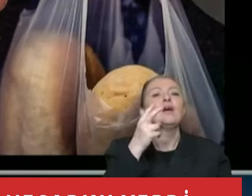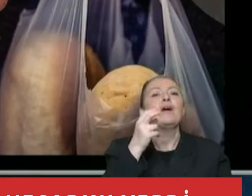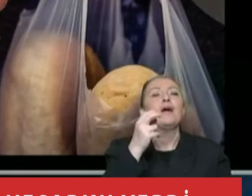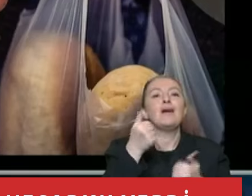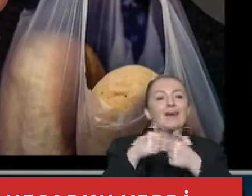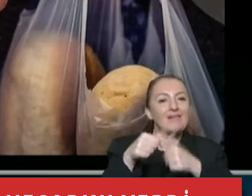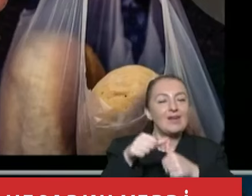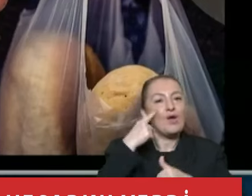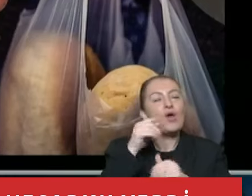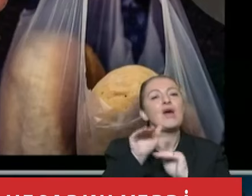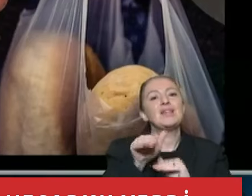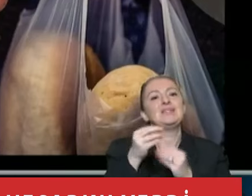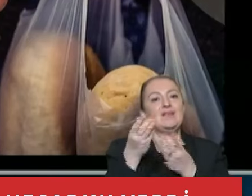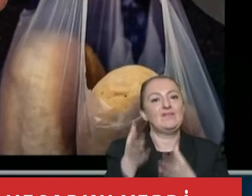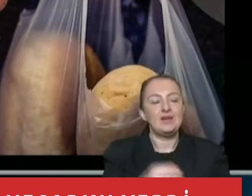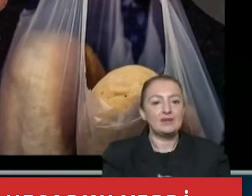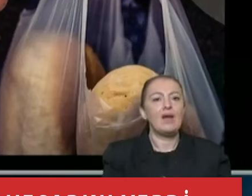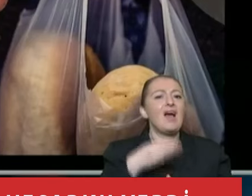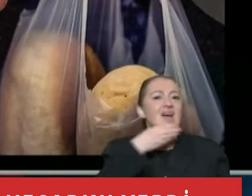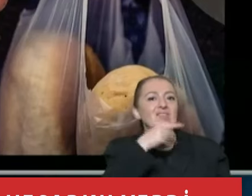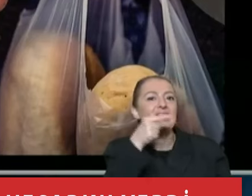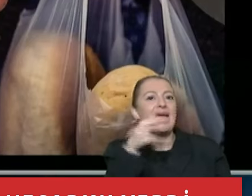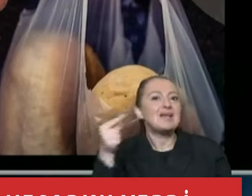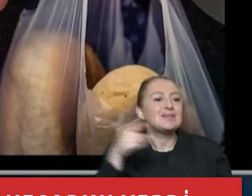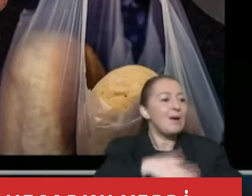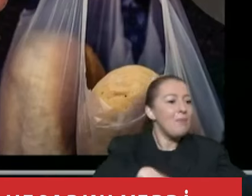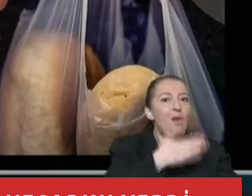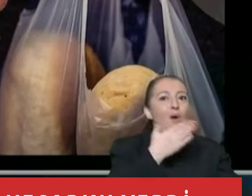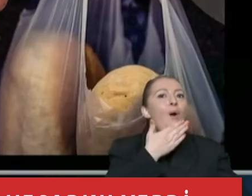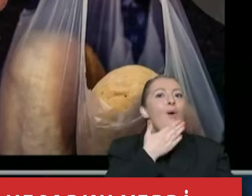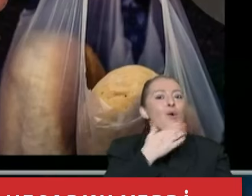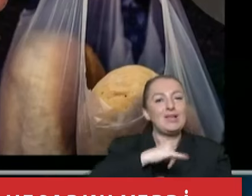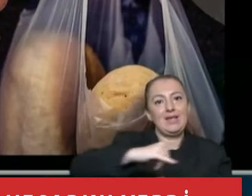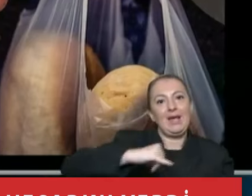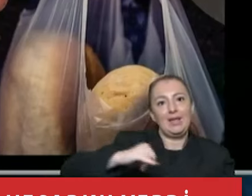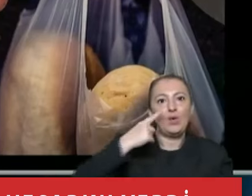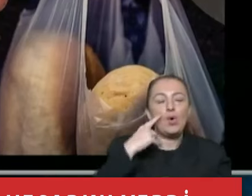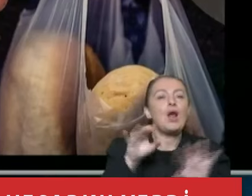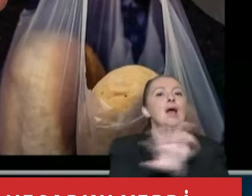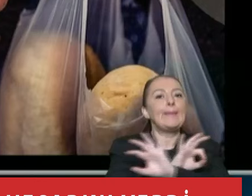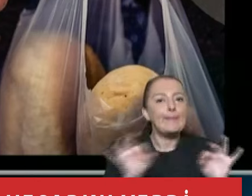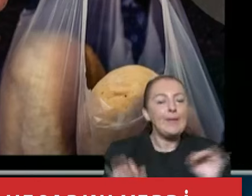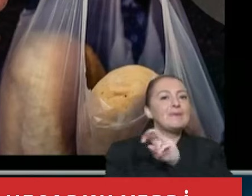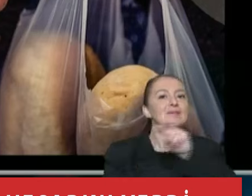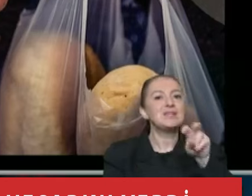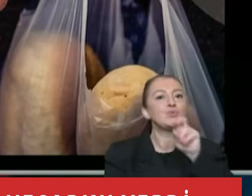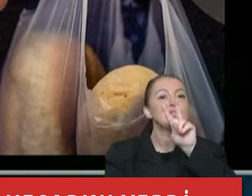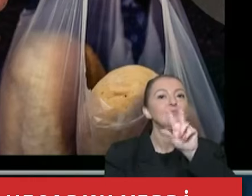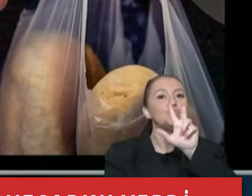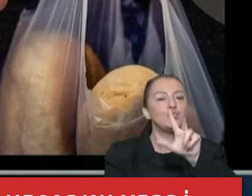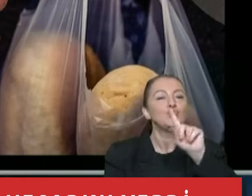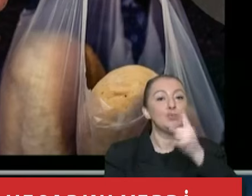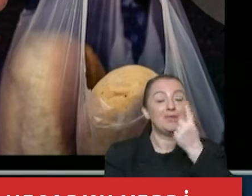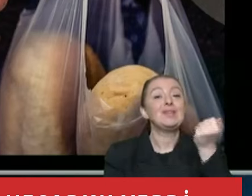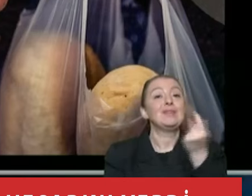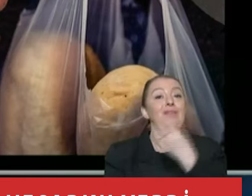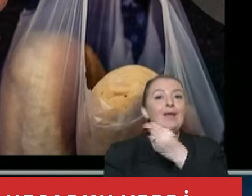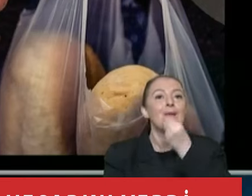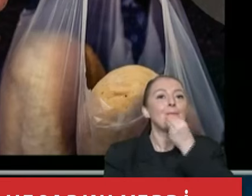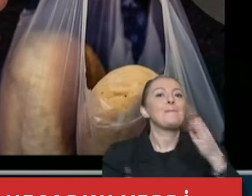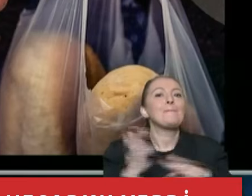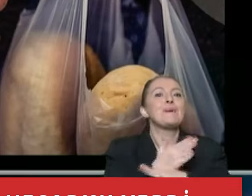sunduk dezavantajlı mahallelerin okullarının çevresinde tam 823 b000 adet